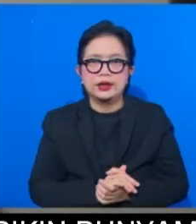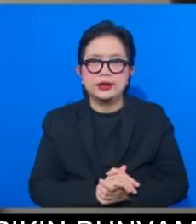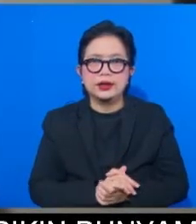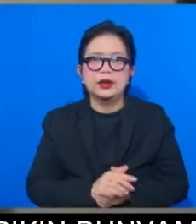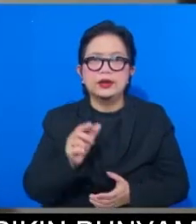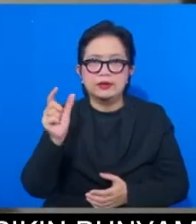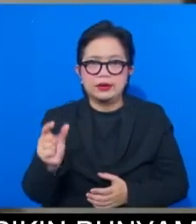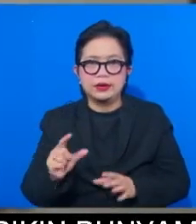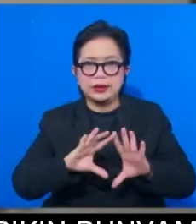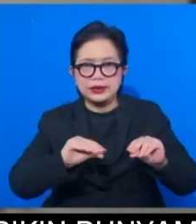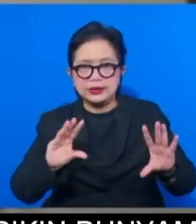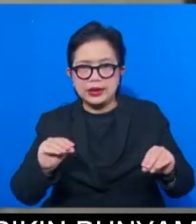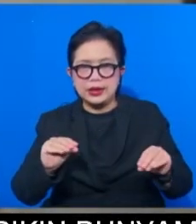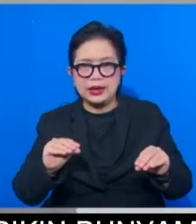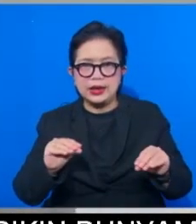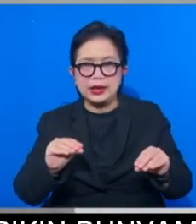digunakan anaknya.